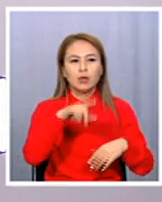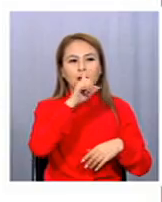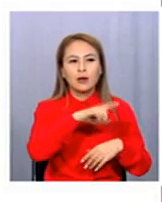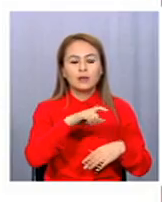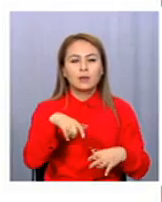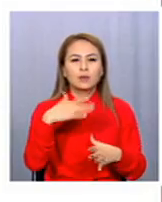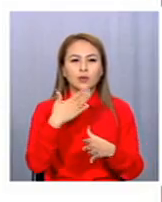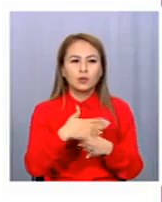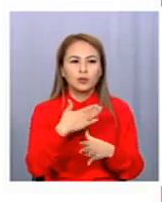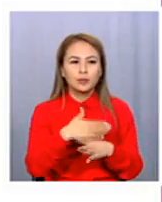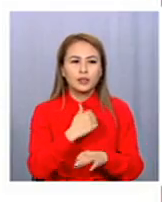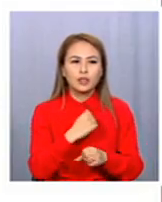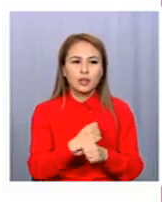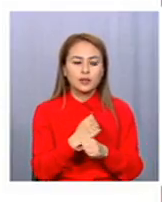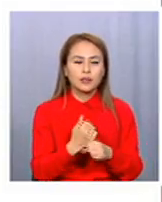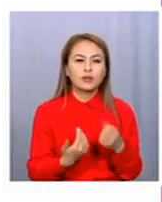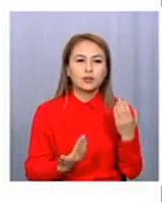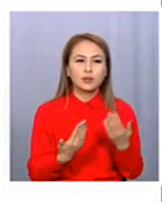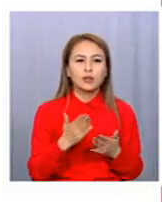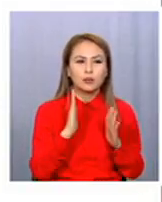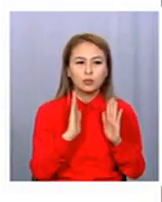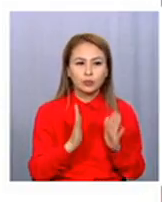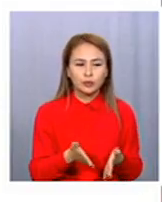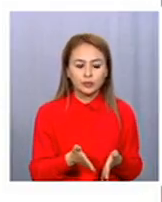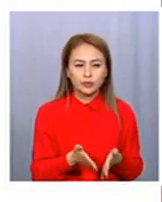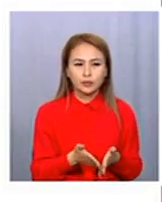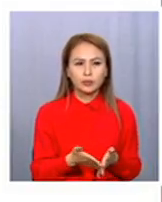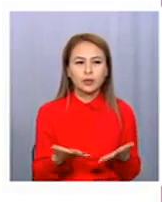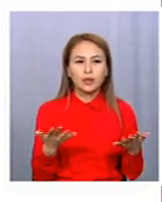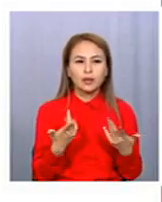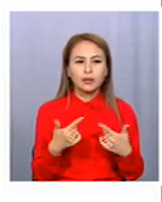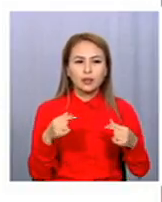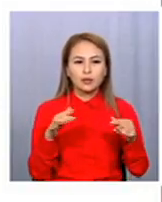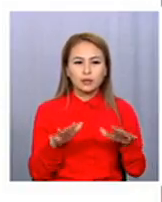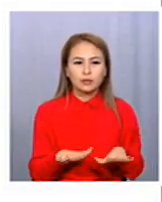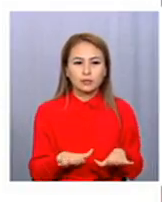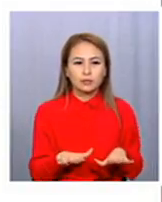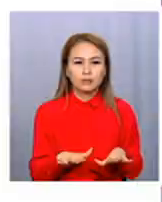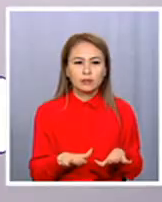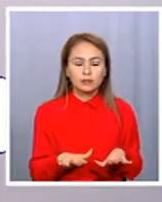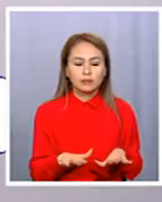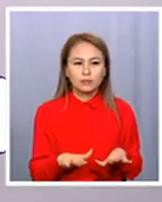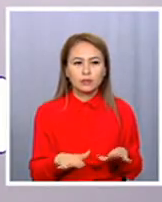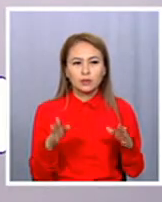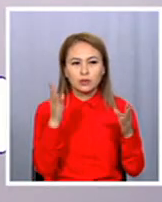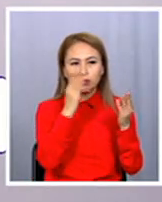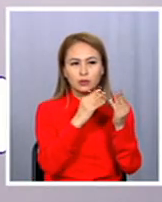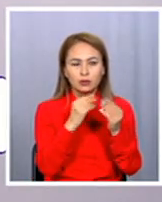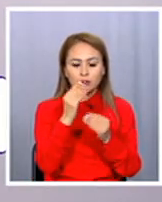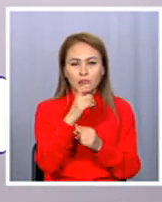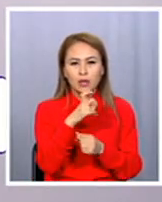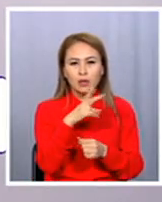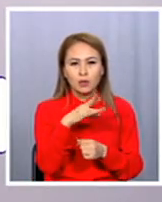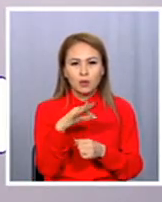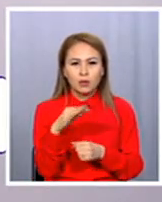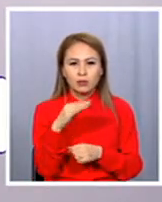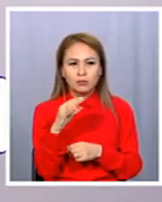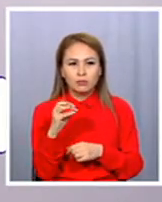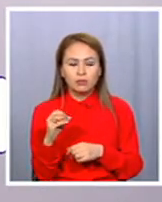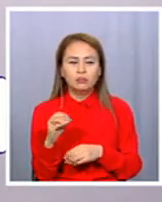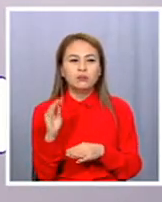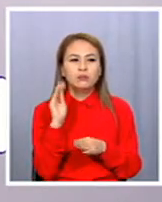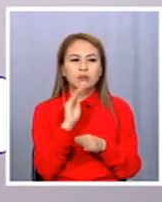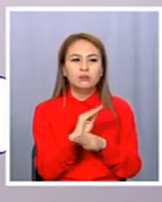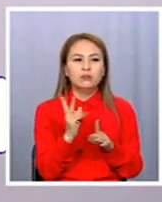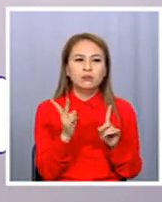көмегімен жасалатын болса, ол қайда жатады? Яғни жасанды экожүйеге жатады. Ал